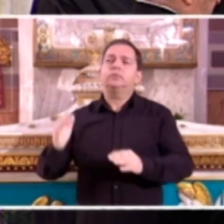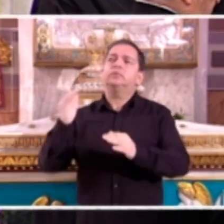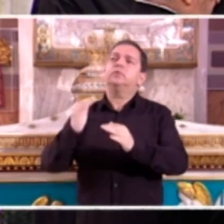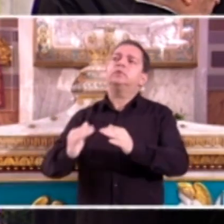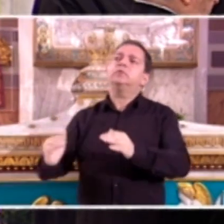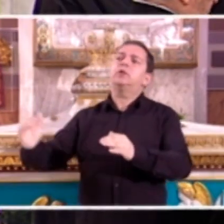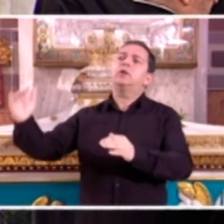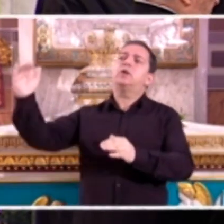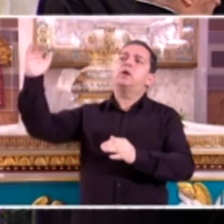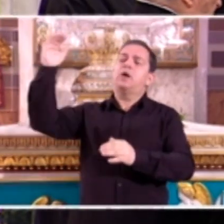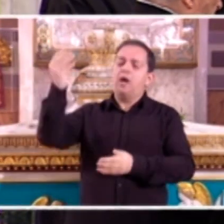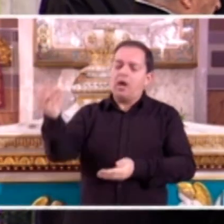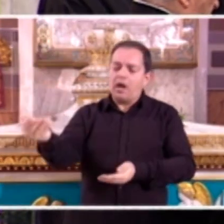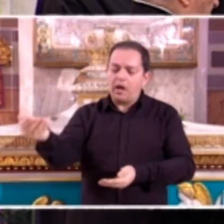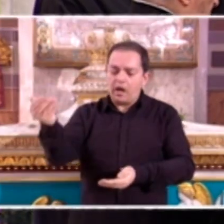Κύριε